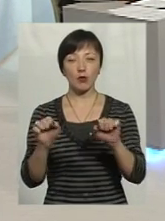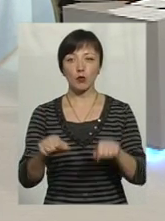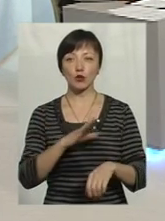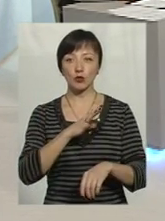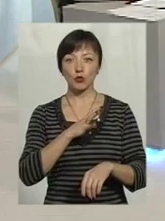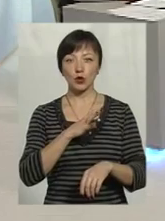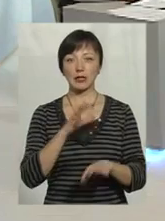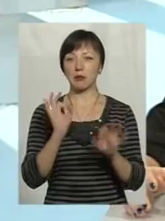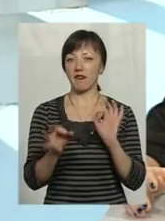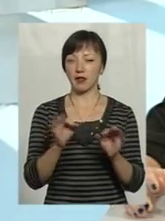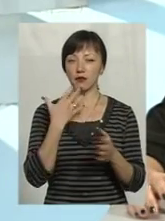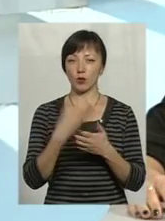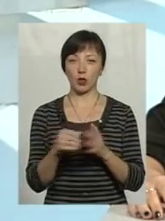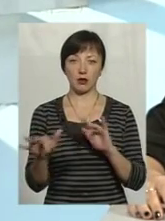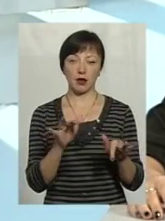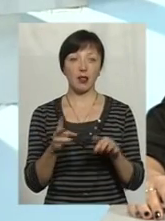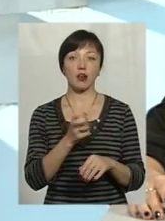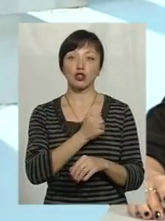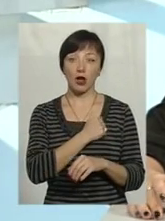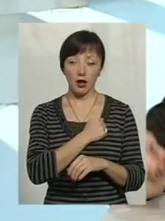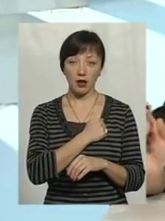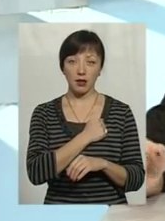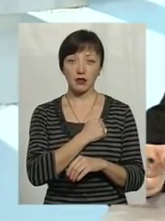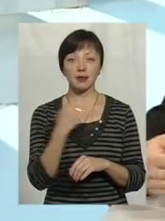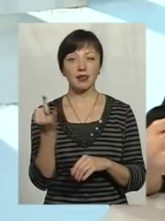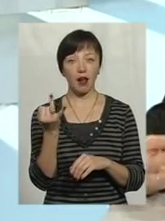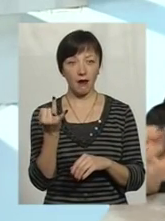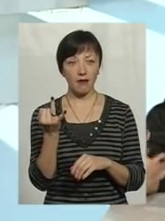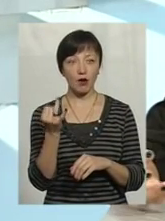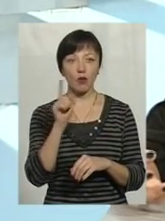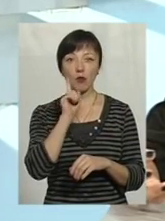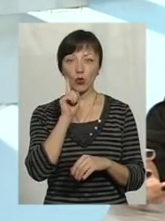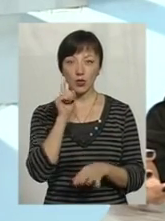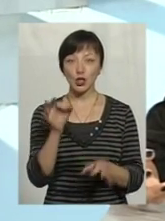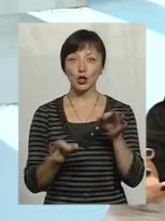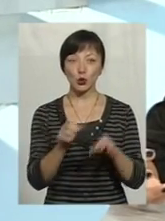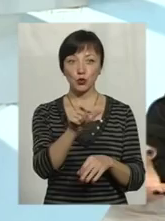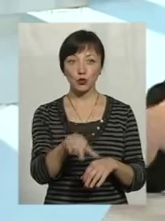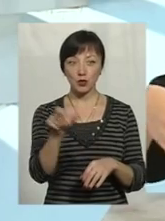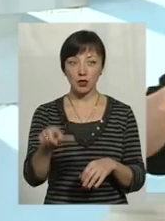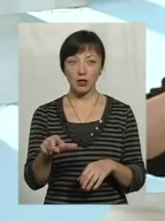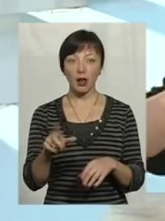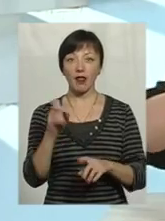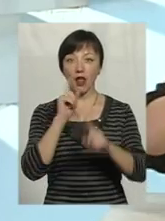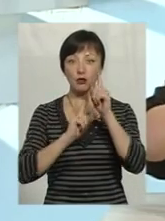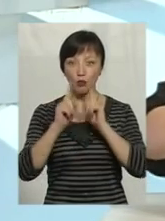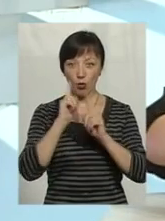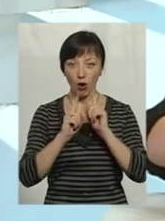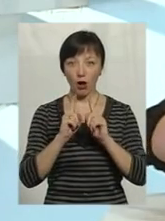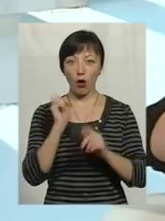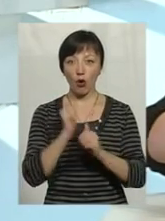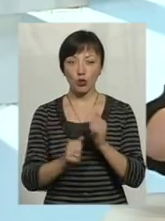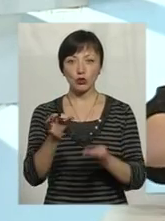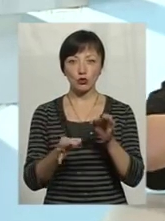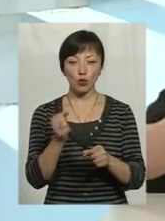бути неупередженим так, в своїх діях. На жаль, і що саме цікаво, молоді судді на зборах суддів, тому що кожен суд